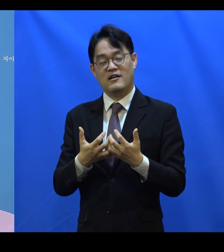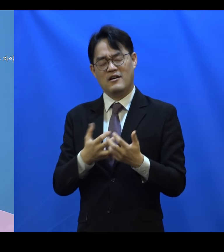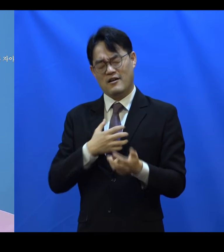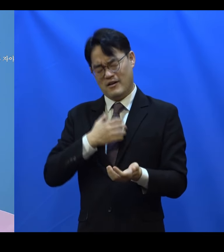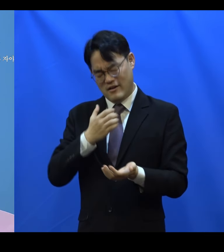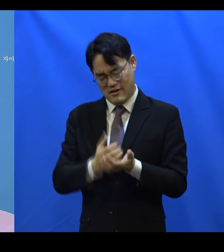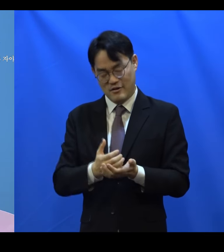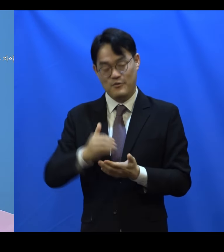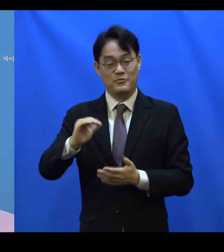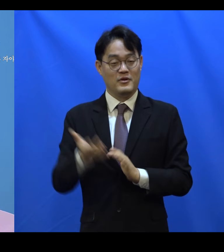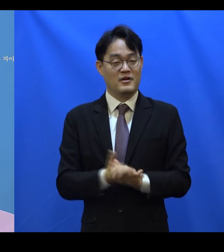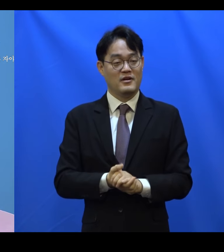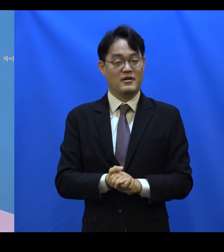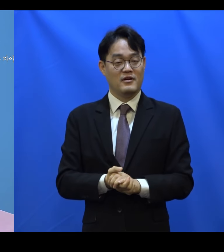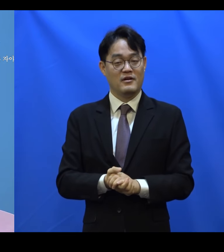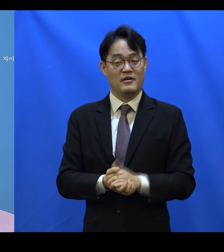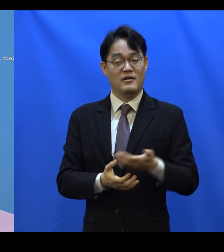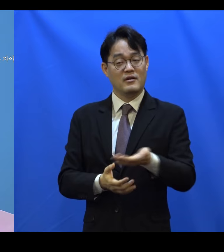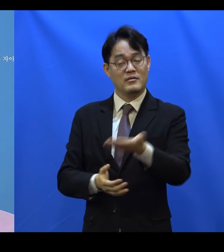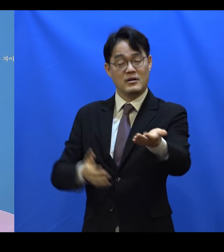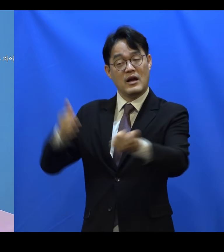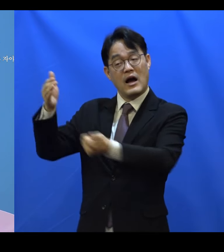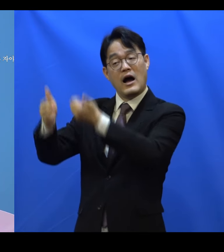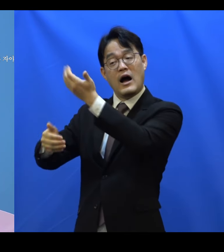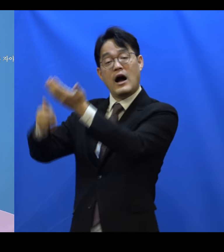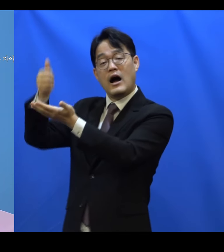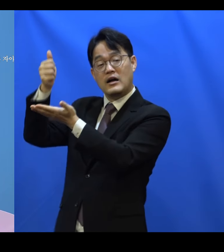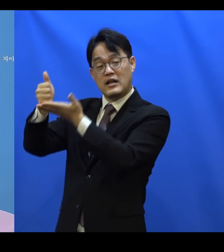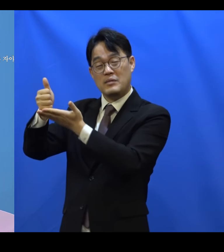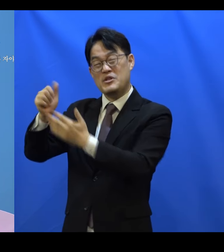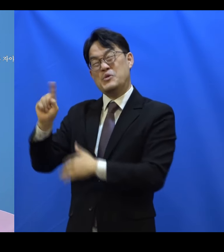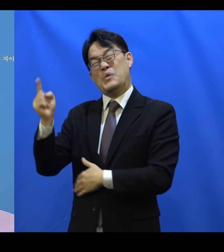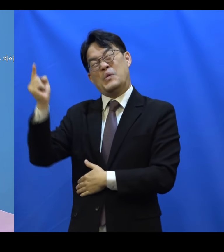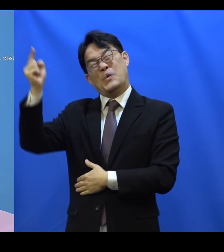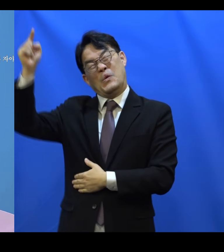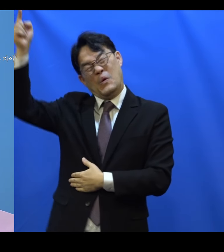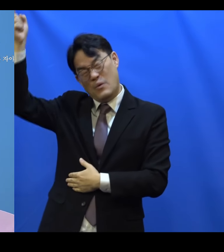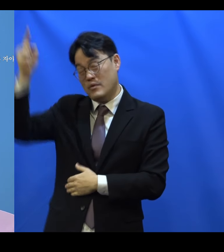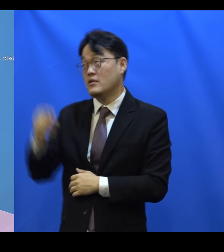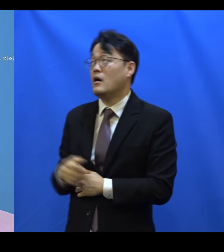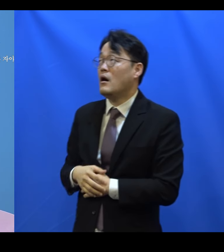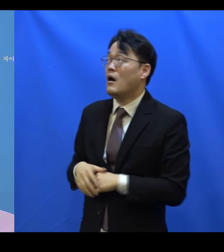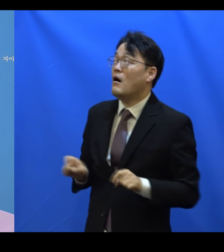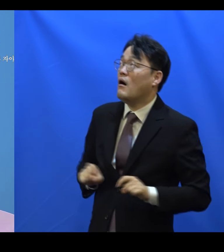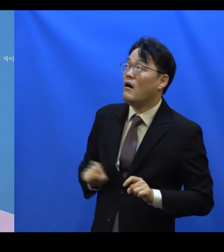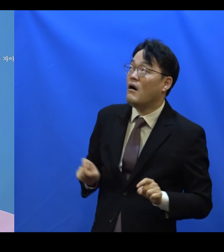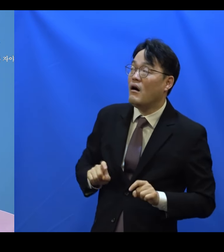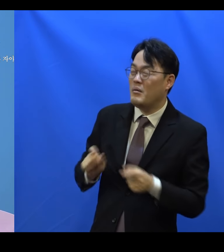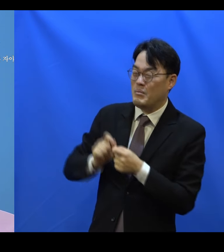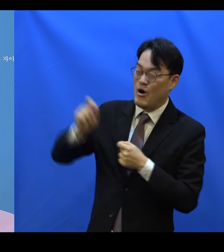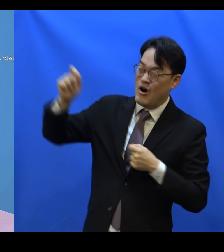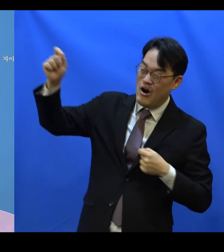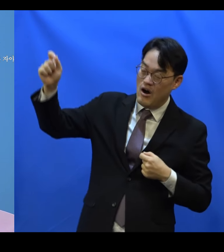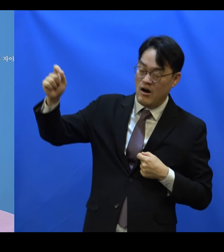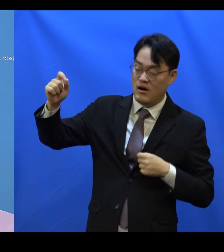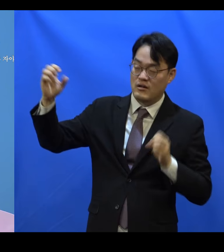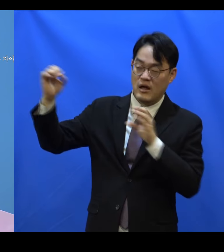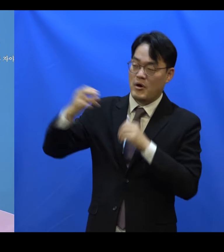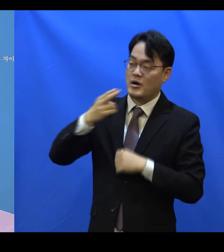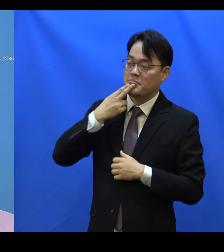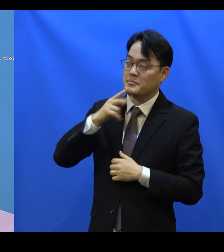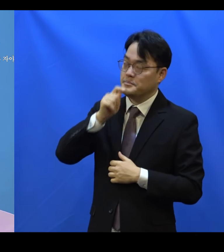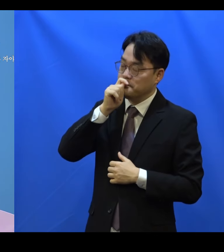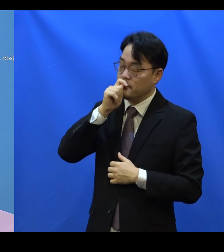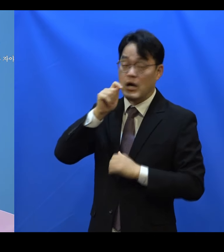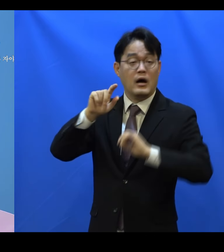하나님은 멀리서 바라보기만 하는 존재가 아닙니다. 우리에게 다가오셨다는 거예요. 이 성육신은 어마어마한 것입니다. 그를 취하라는